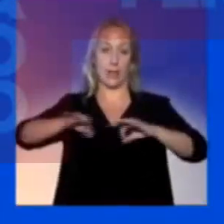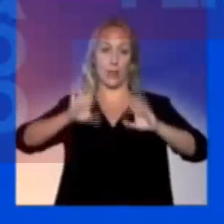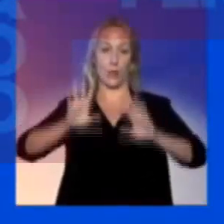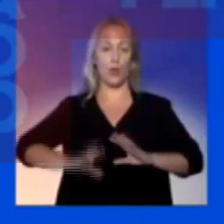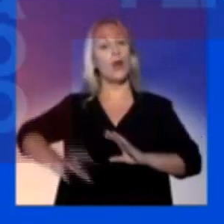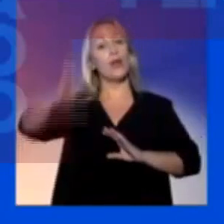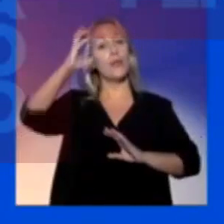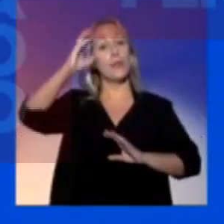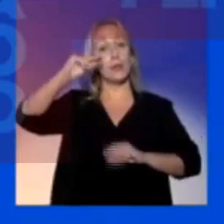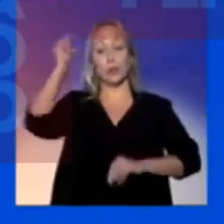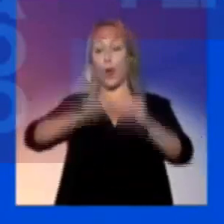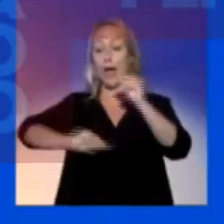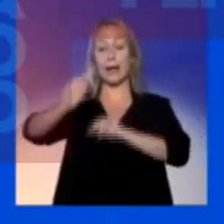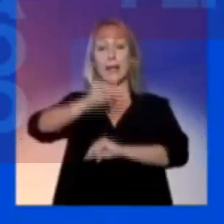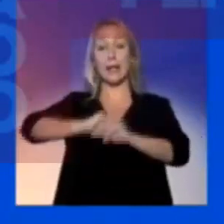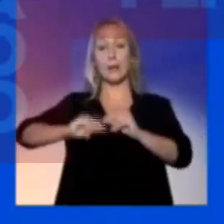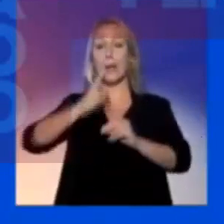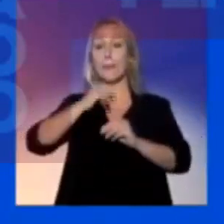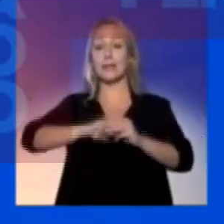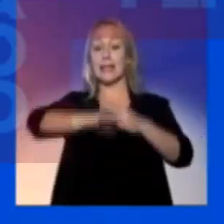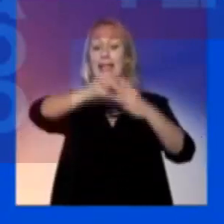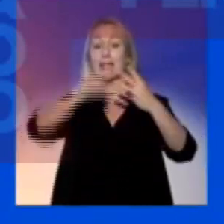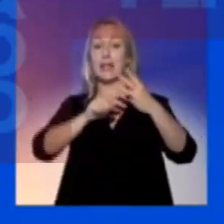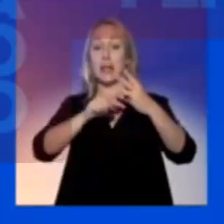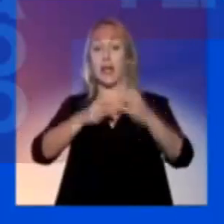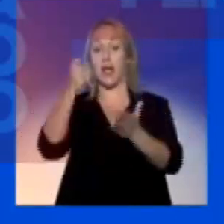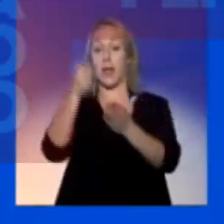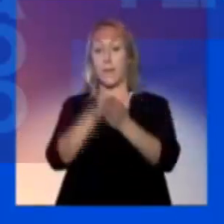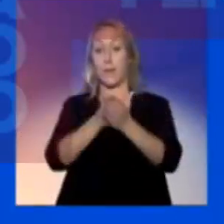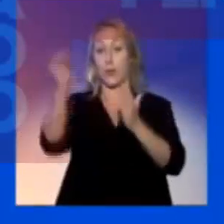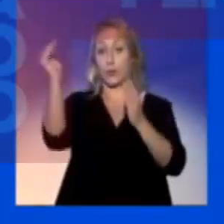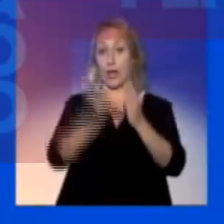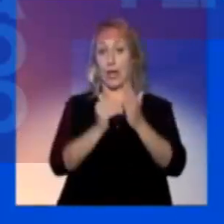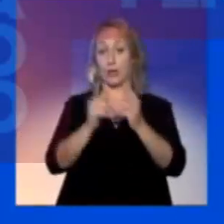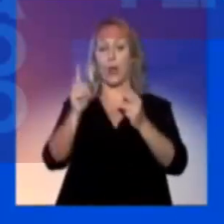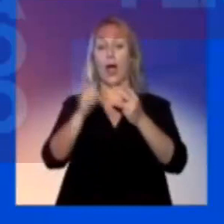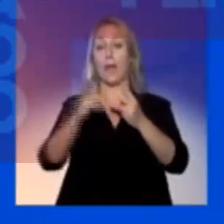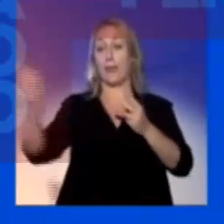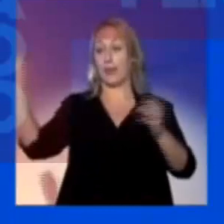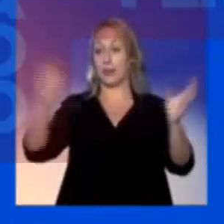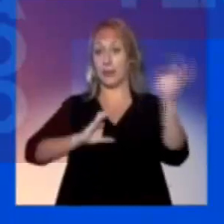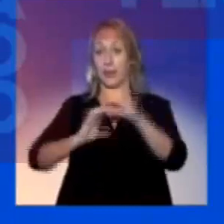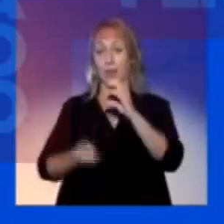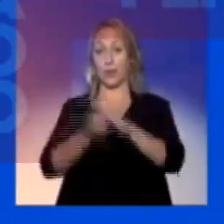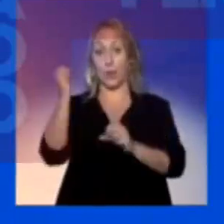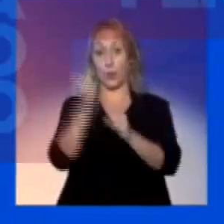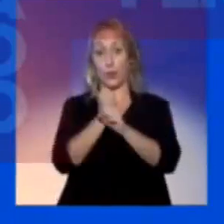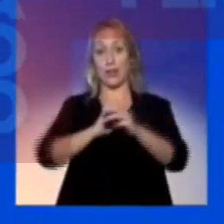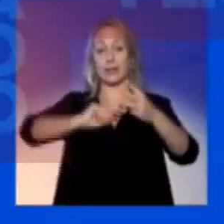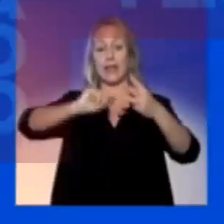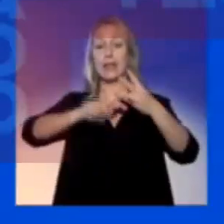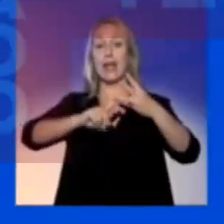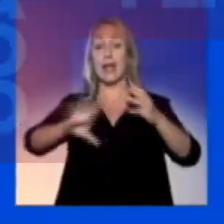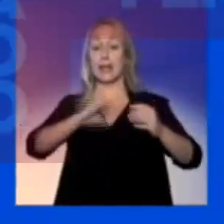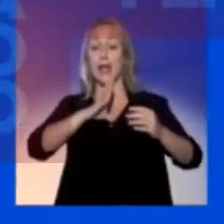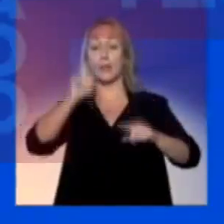ότι εκλεγήκαμε με τρεις βασικές δεσμεύσεις. Να μειώσουμε τους φόρους, να φέρουμε επενδύσεις για να δημιουργήσουμε νέες δουλειές και να κάνουμε τους Έλληνες να σταθούν